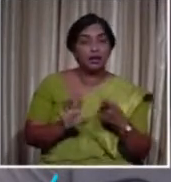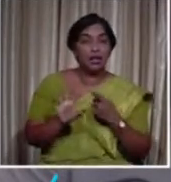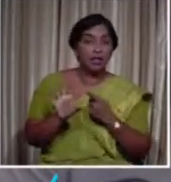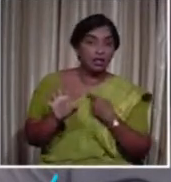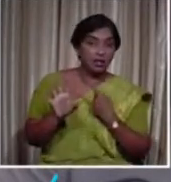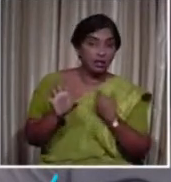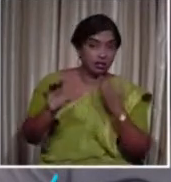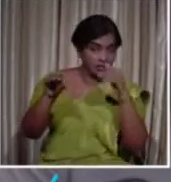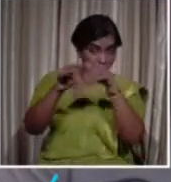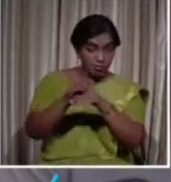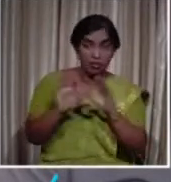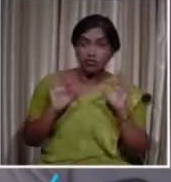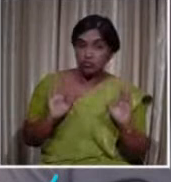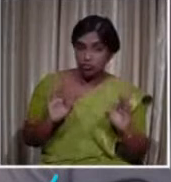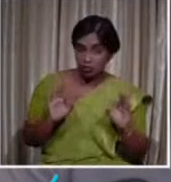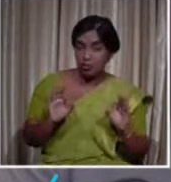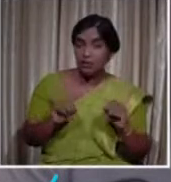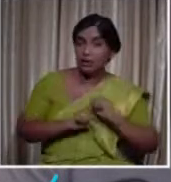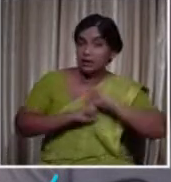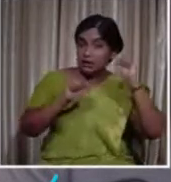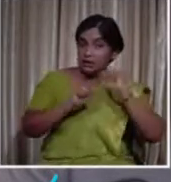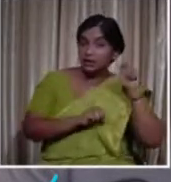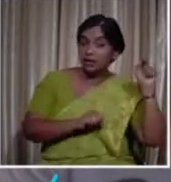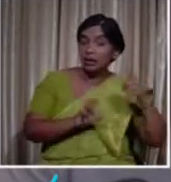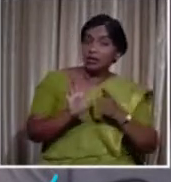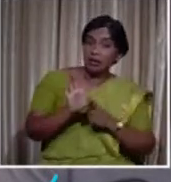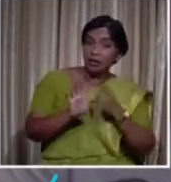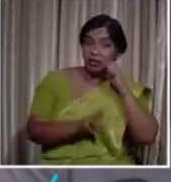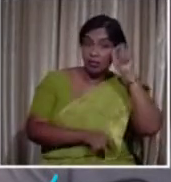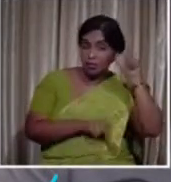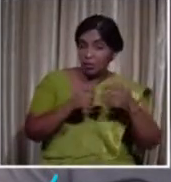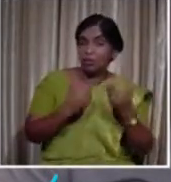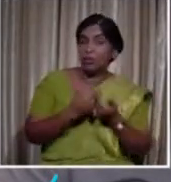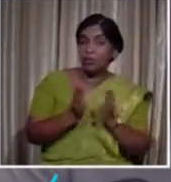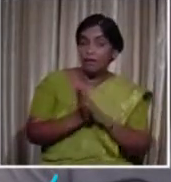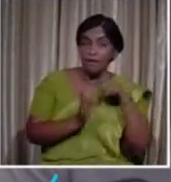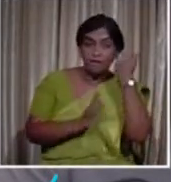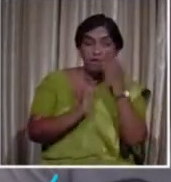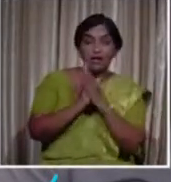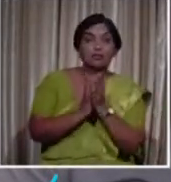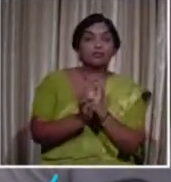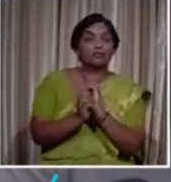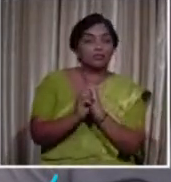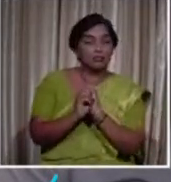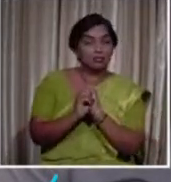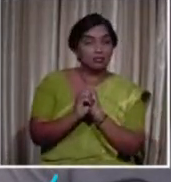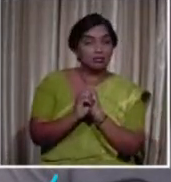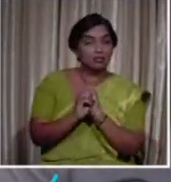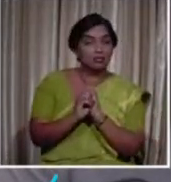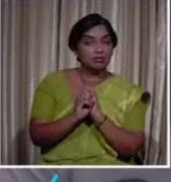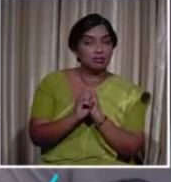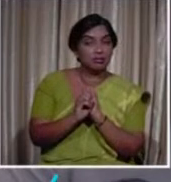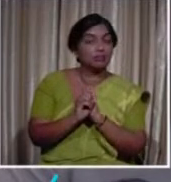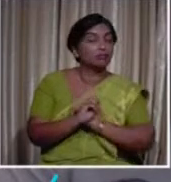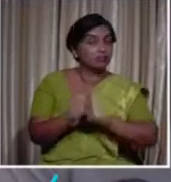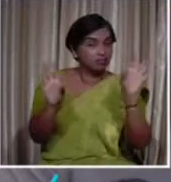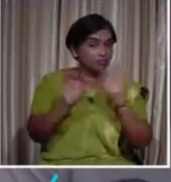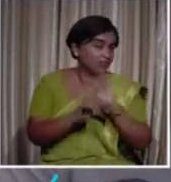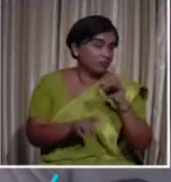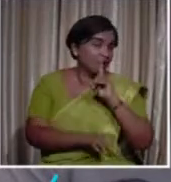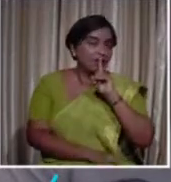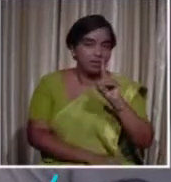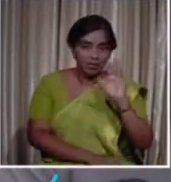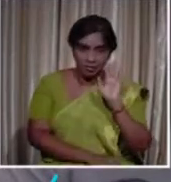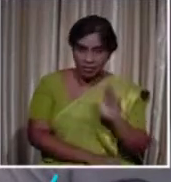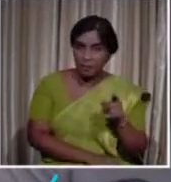තනතුරට සුදුසුයි කියලා අරගල භූමියේ තරුණ තරුණියෝ තමන්ගේ Facebook ගිණුම්වල ප්‍රතිචාර දක්වලා